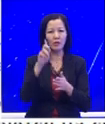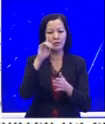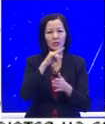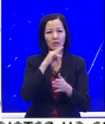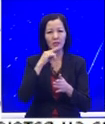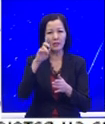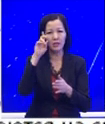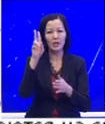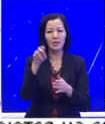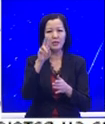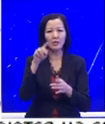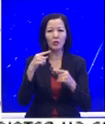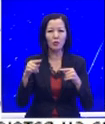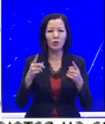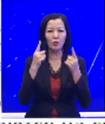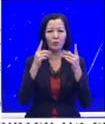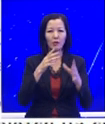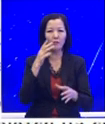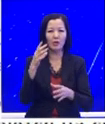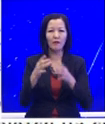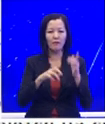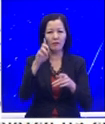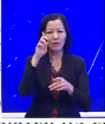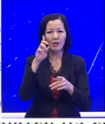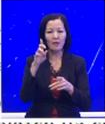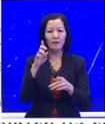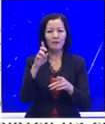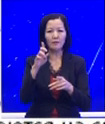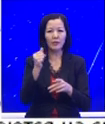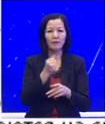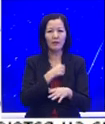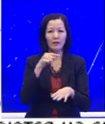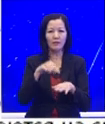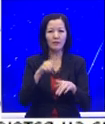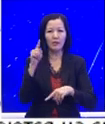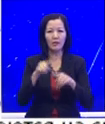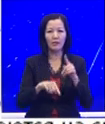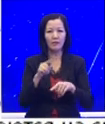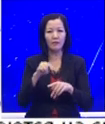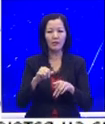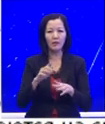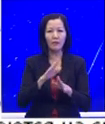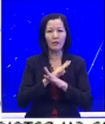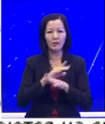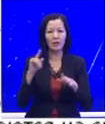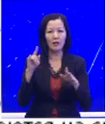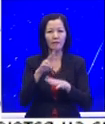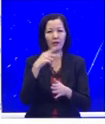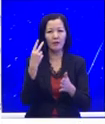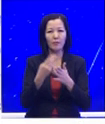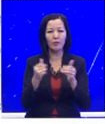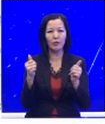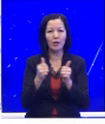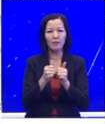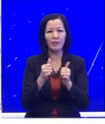Российской Федерации, Кыргызстана и других крупных мировых держав выразил соболезнования родным и близким погибших в авиакатастрофе под Алматы